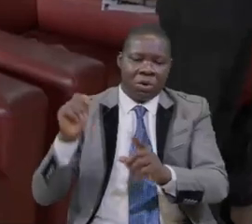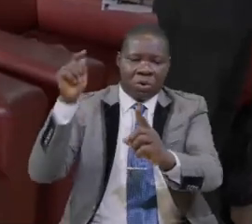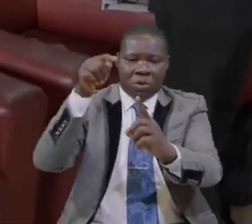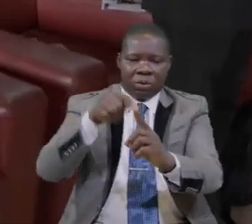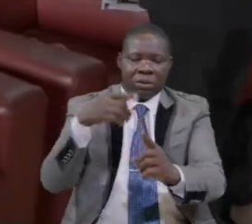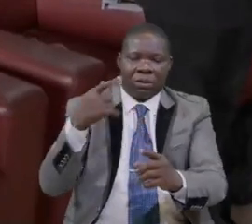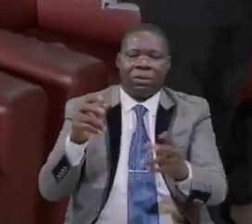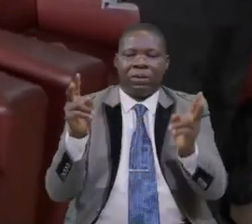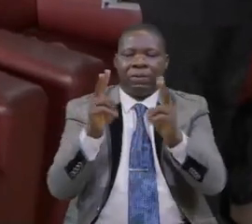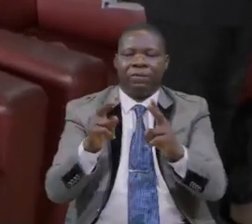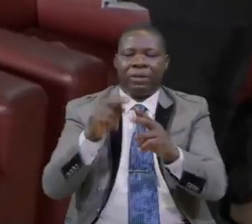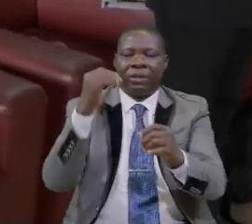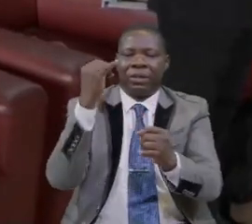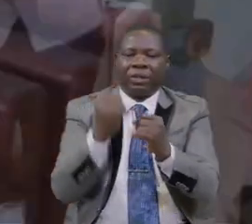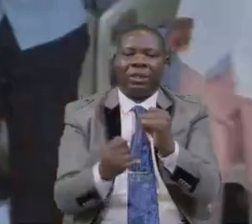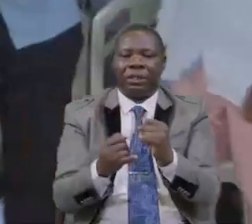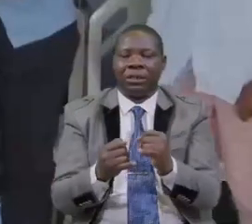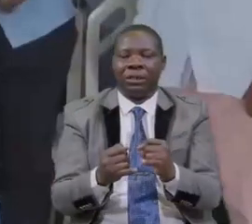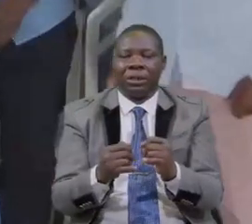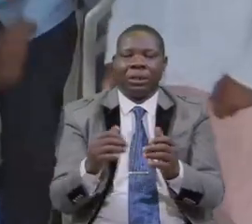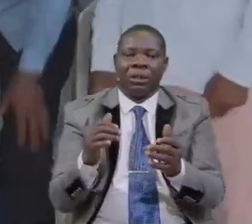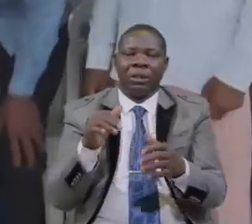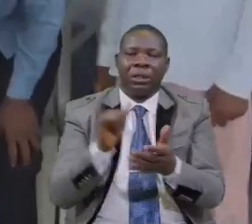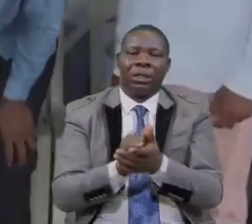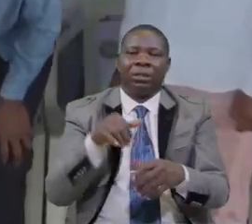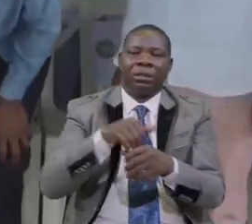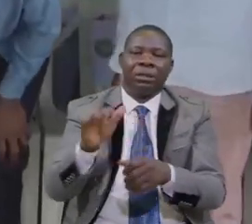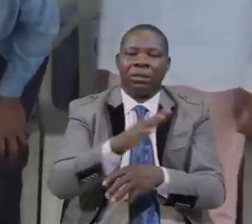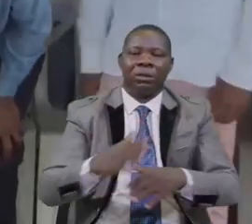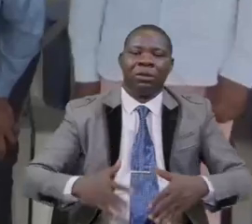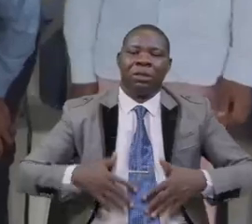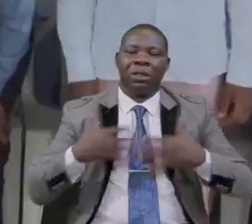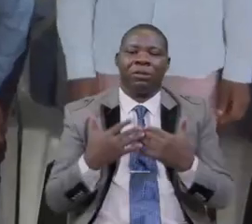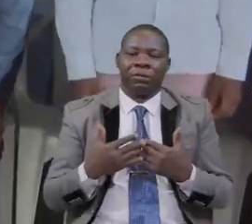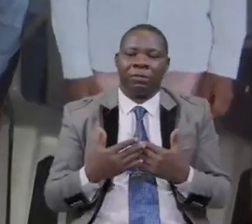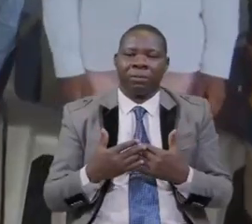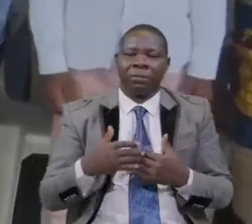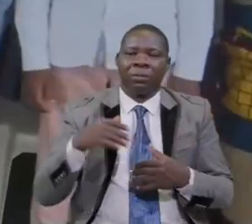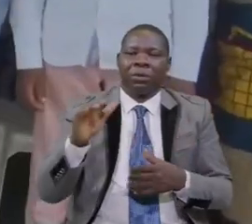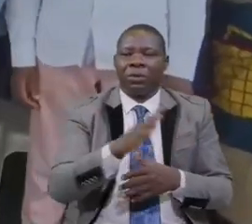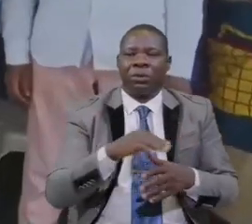jusqu'à la fin dans ta vie, dans ton ministère.